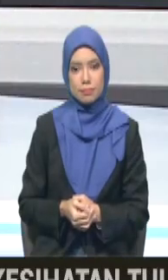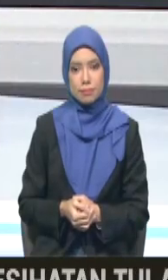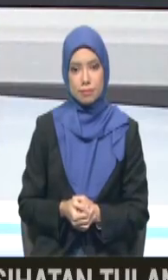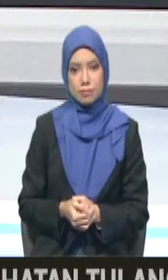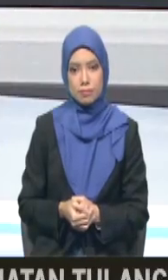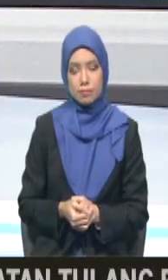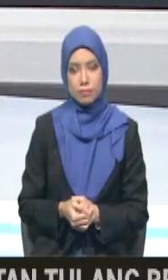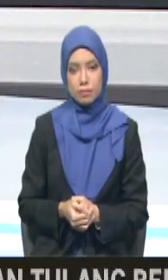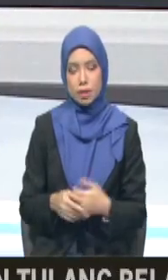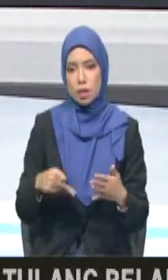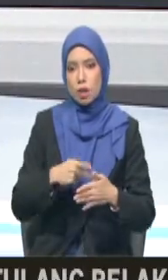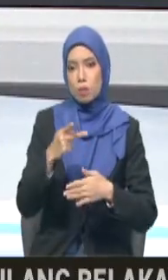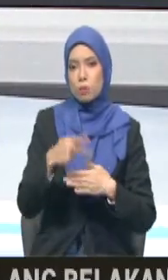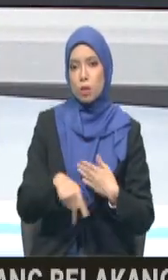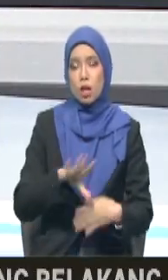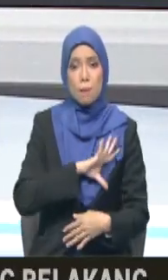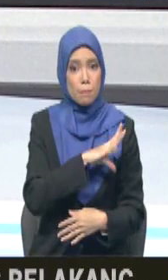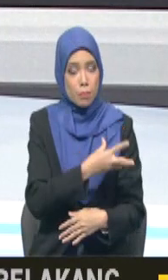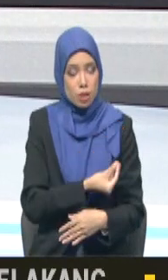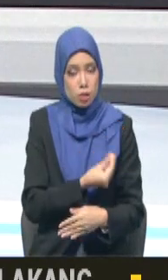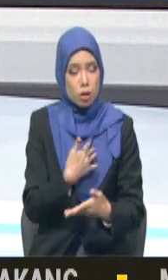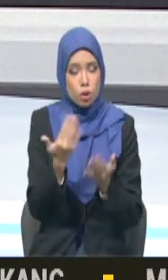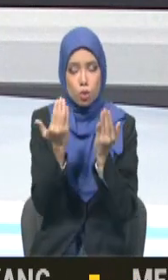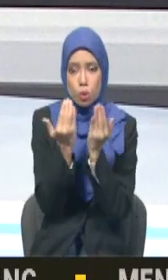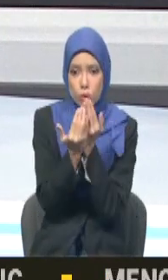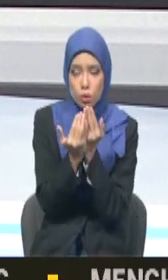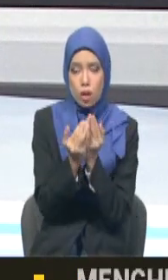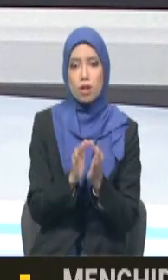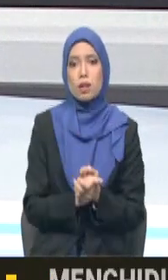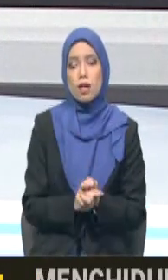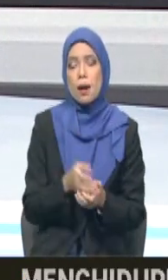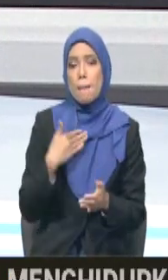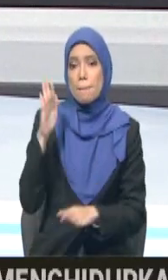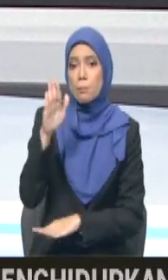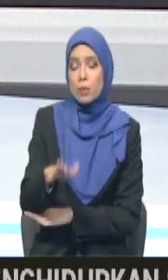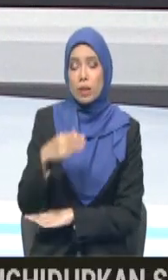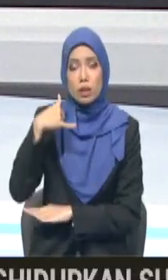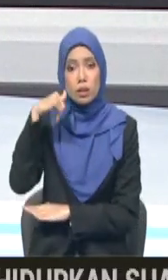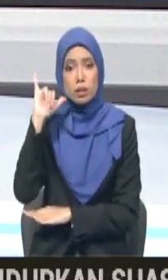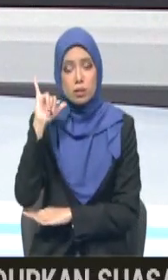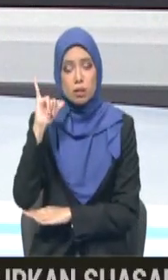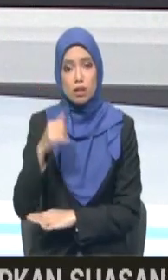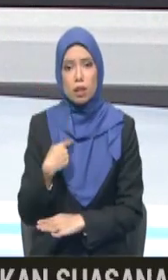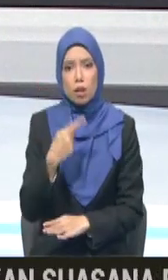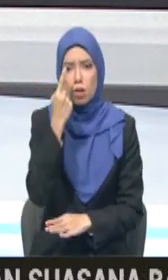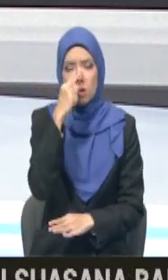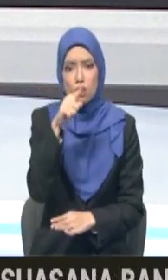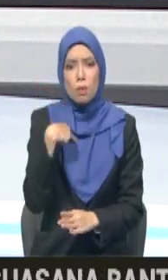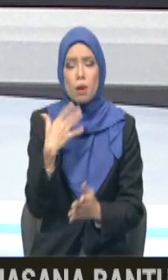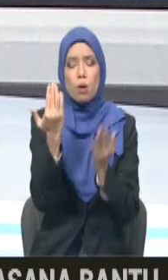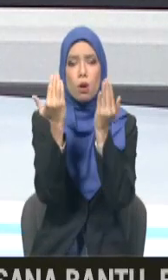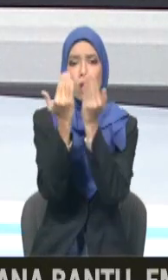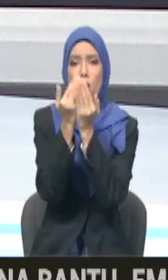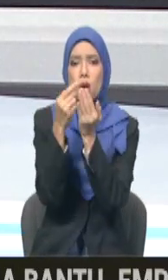De program Palestin Dalam Doa kitani diadakan lewat petang kelmarin yang antara lain bertujuan memohon